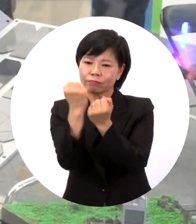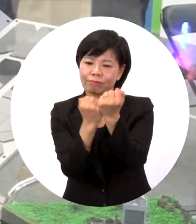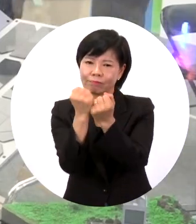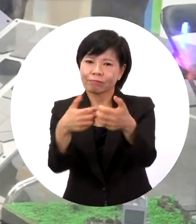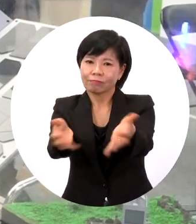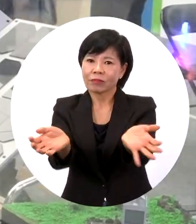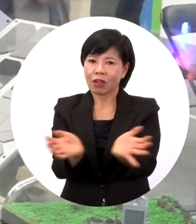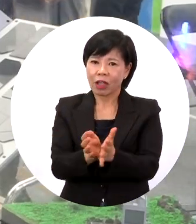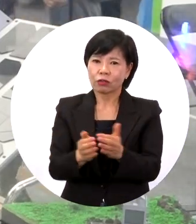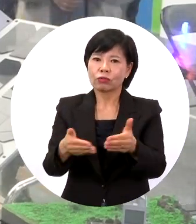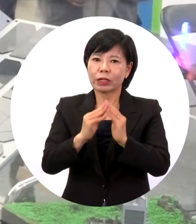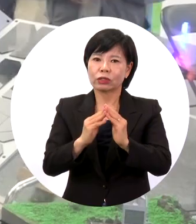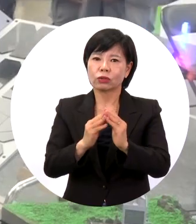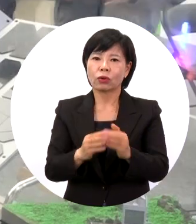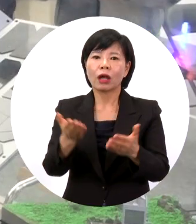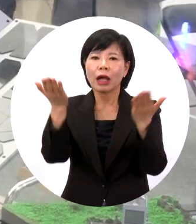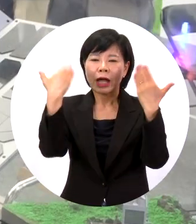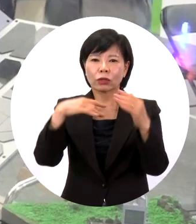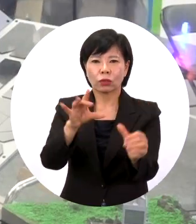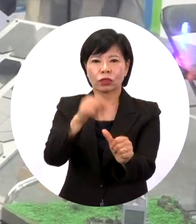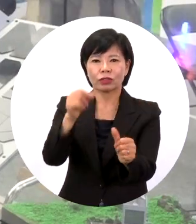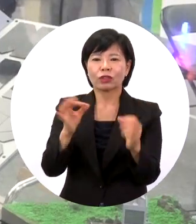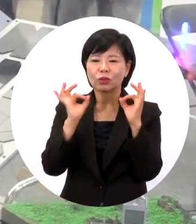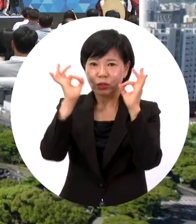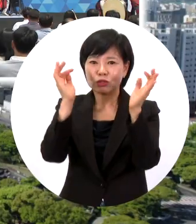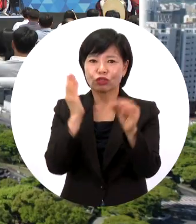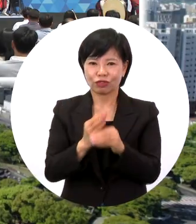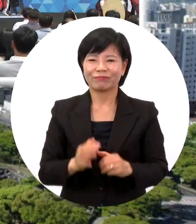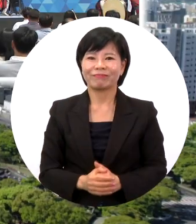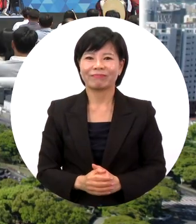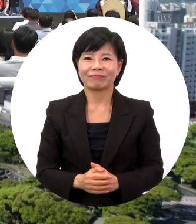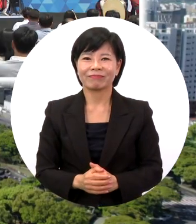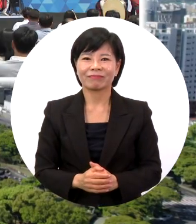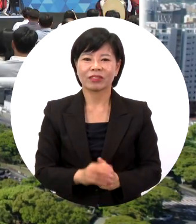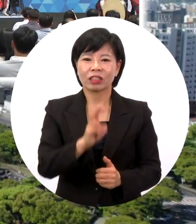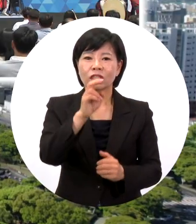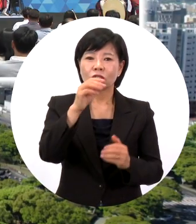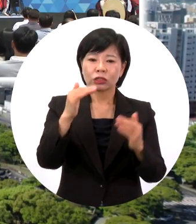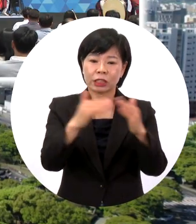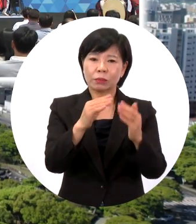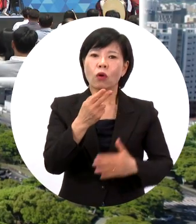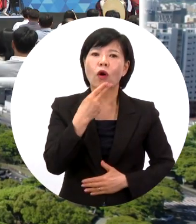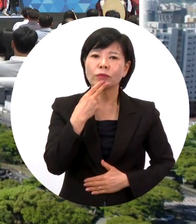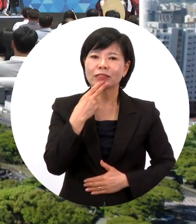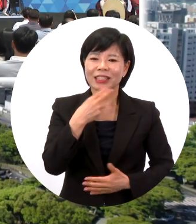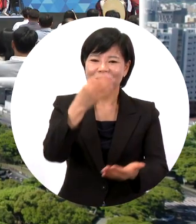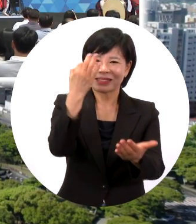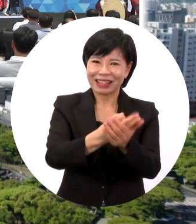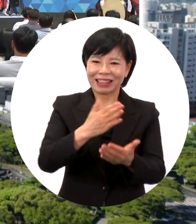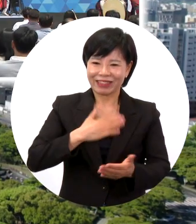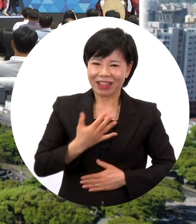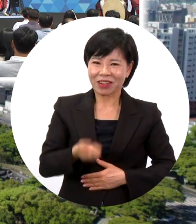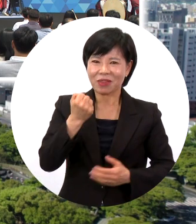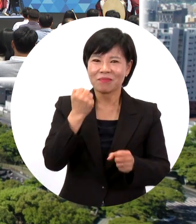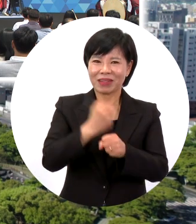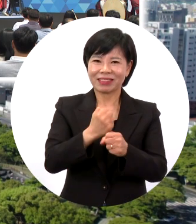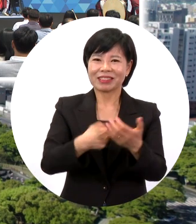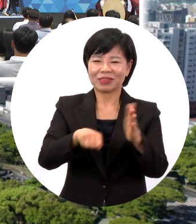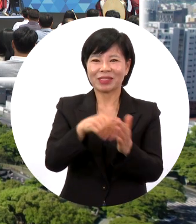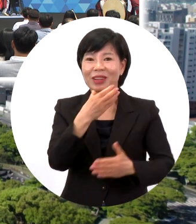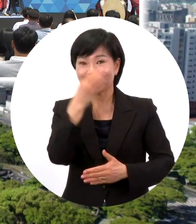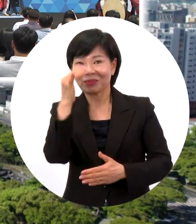구성하고 교육부 공모 대상 학교 선정에 노력해왔습니다. 무주택 서민들이 보다 낮은 가격으로 내 집 마련의 꿈을